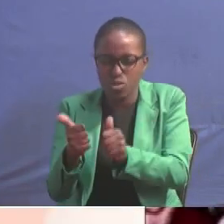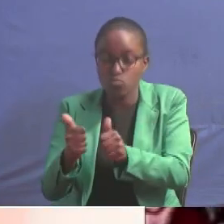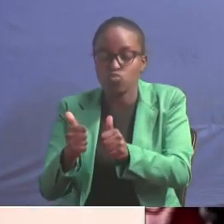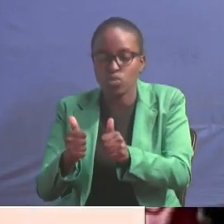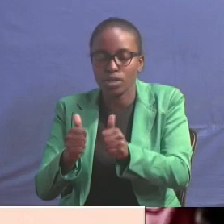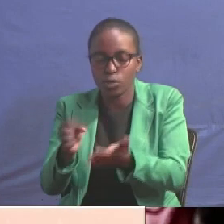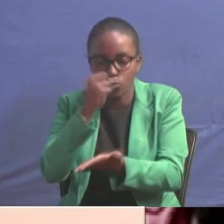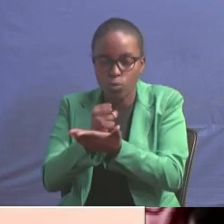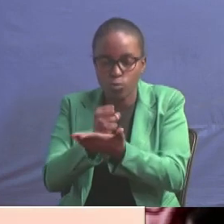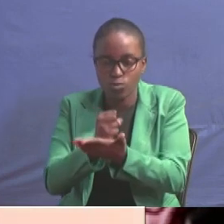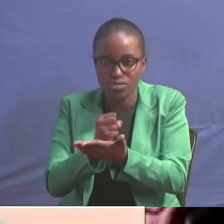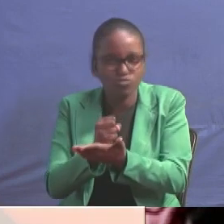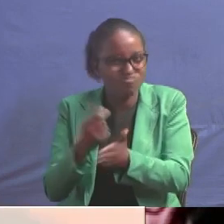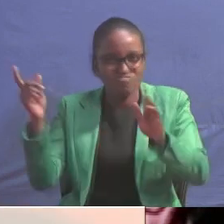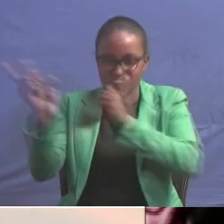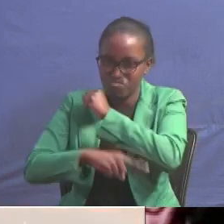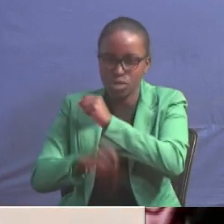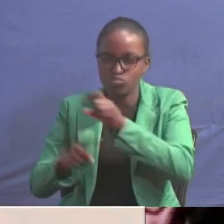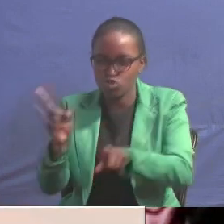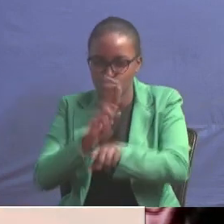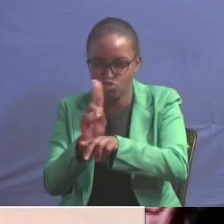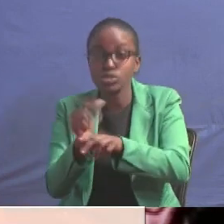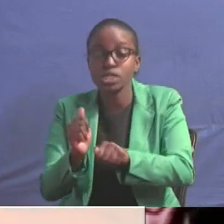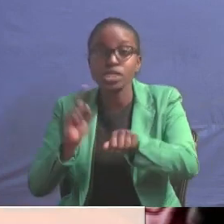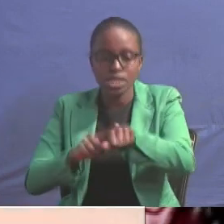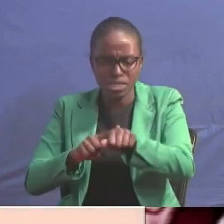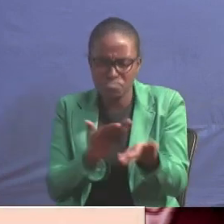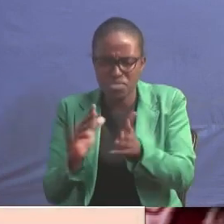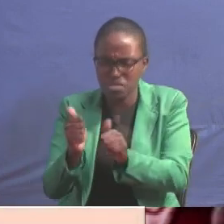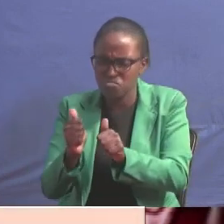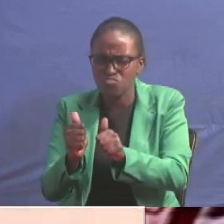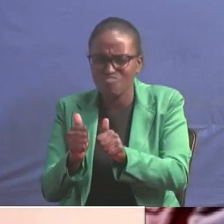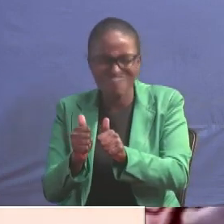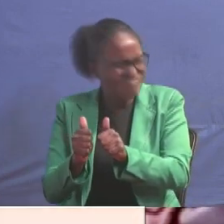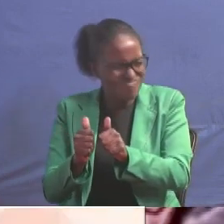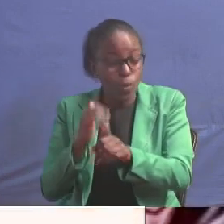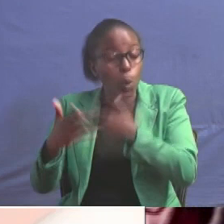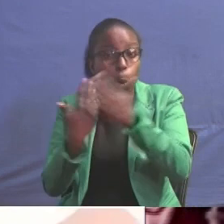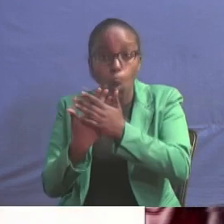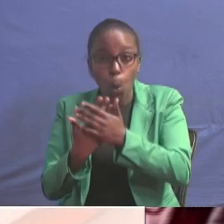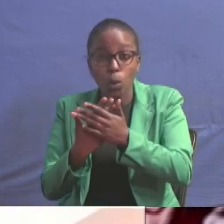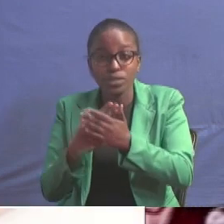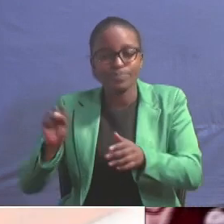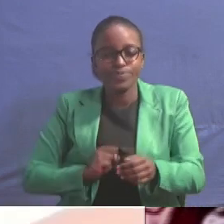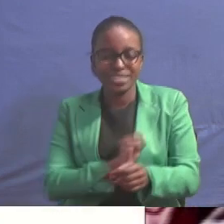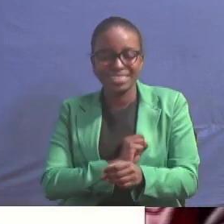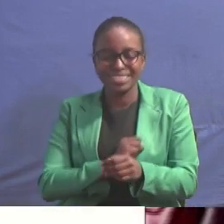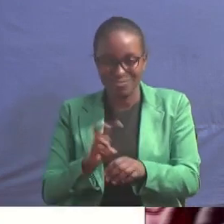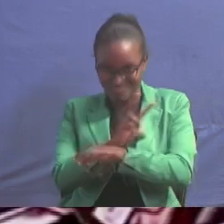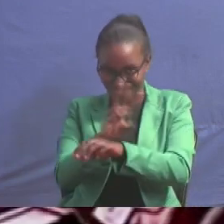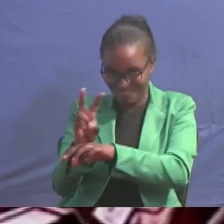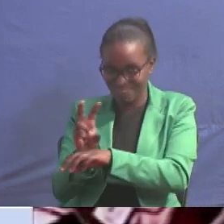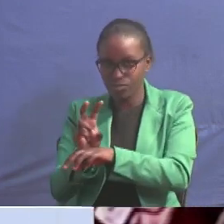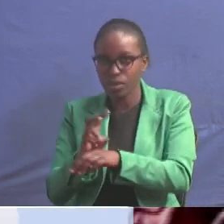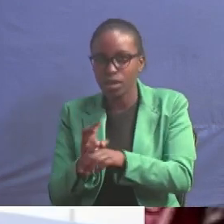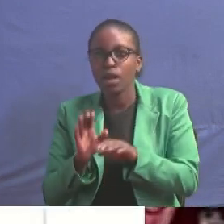kiofisi. Baada ya uwasilishaji wa stakabadhi husika na wahusika, seneti itachunguza na kuamua swala